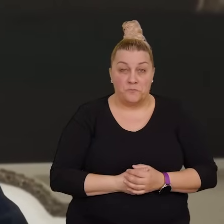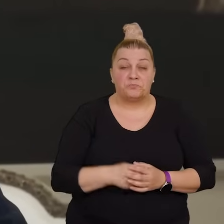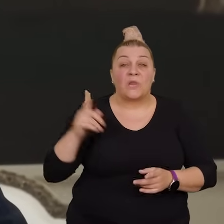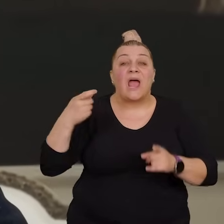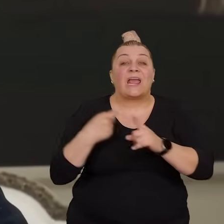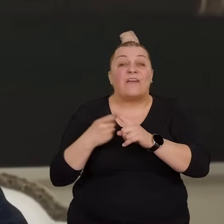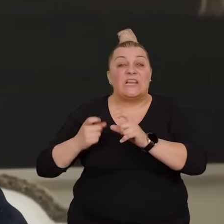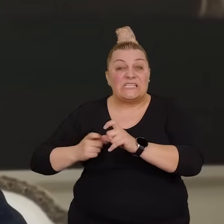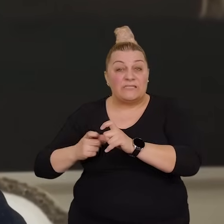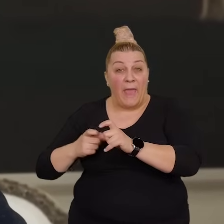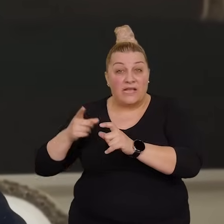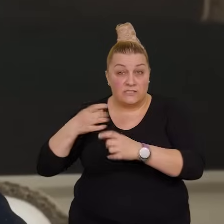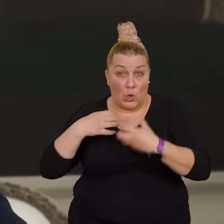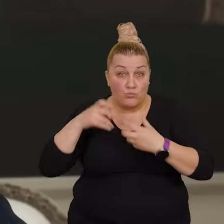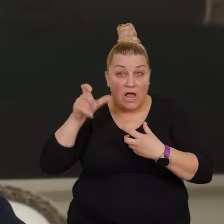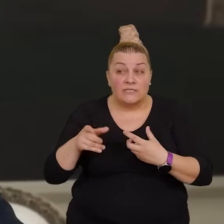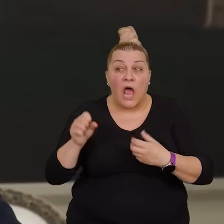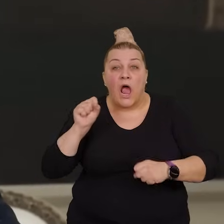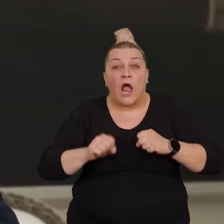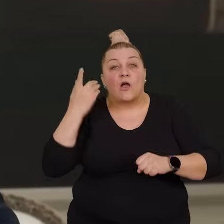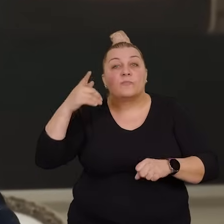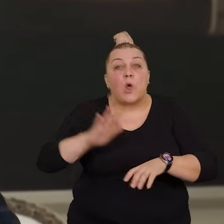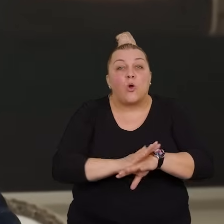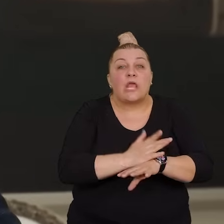nakon ovih svih prikazivanja, projekcija i ostalo?